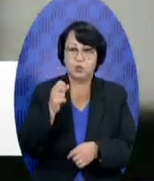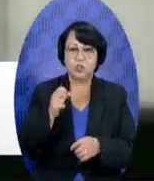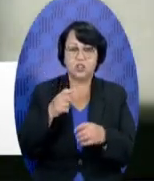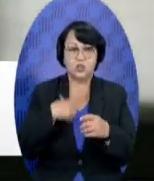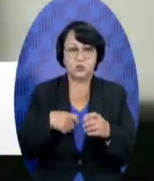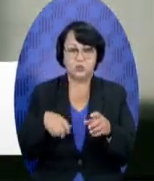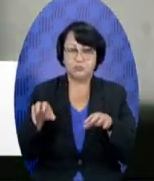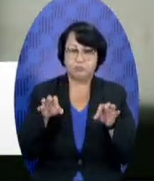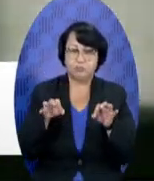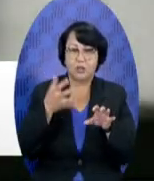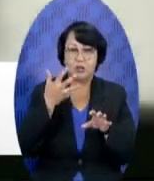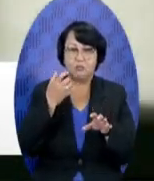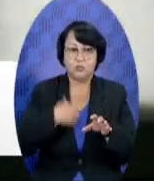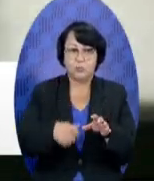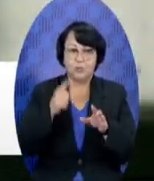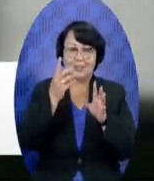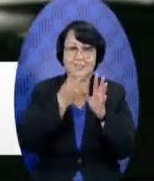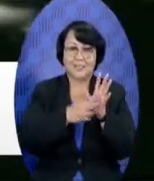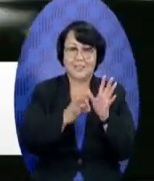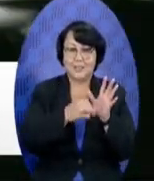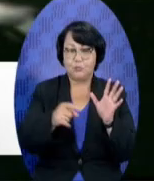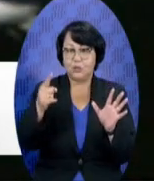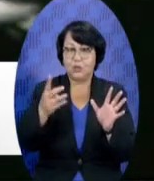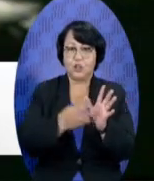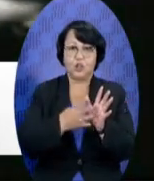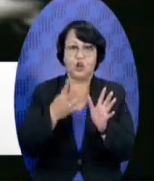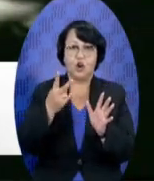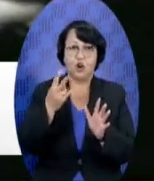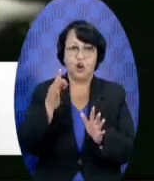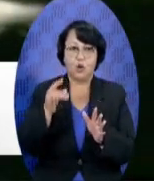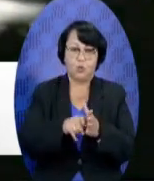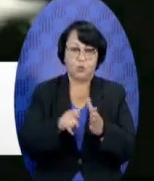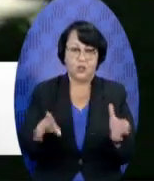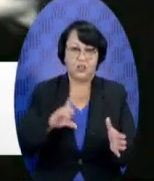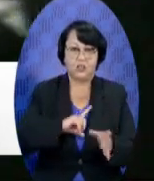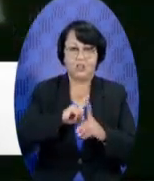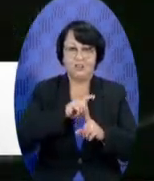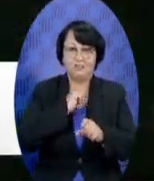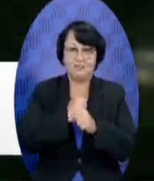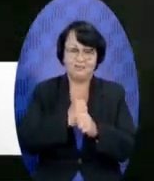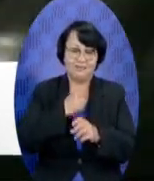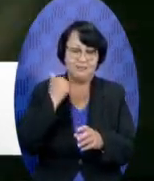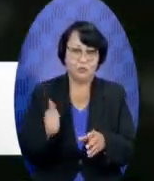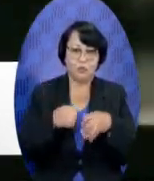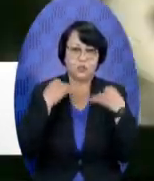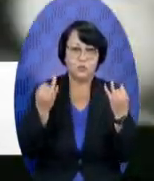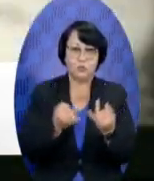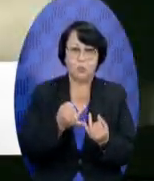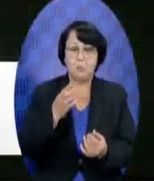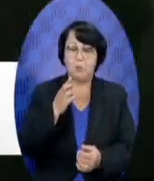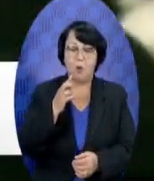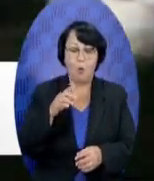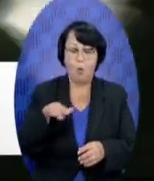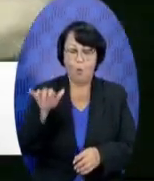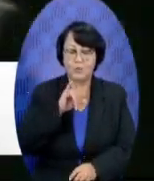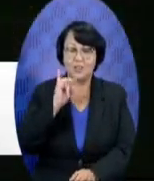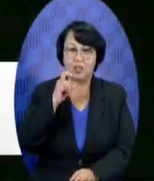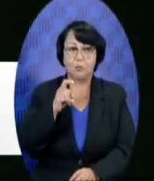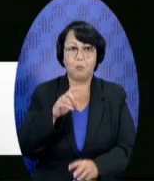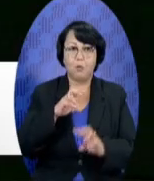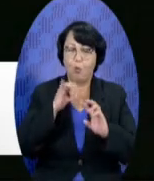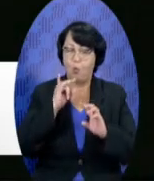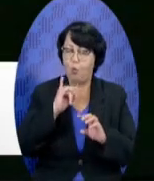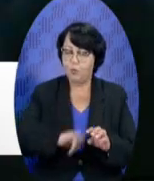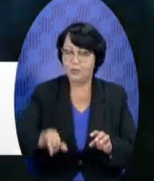нь 1990-с 1992 онд бүрэн эрхээ хэрэгжүүлсэн юм а. Тухайн үед улсын бага хурлын даргаар Гончиг Дорж, Орлогч даргаар